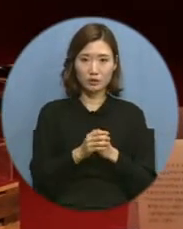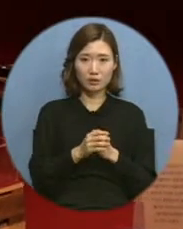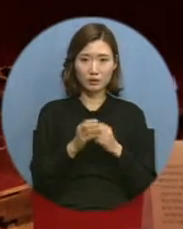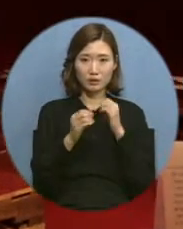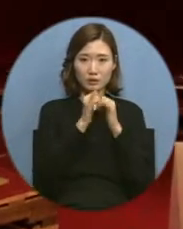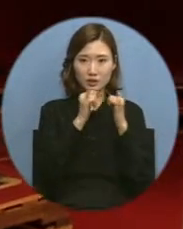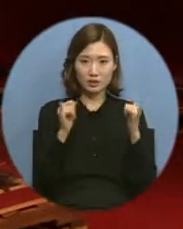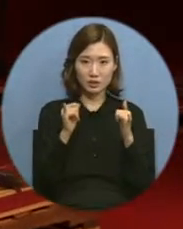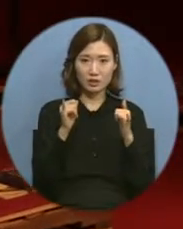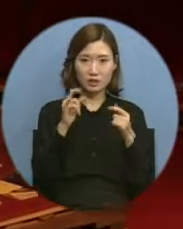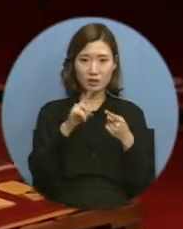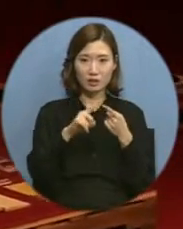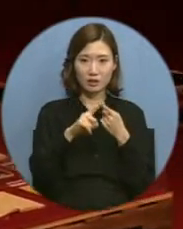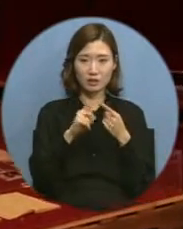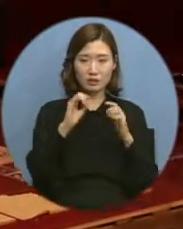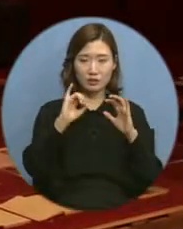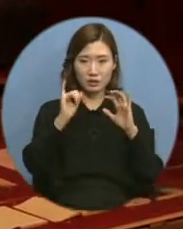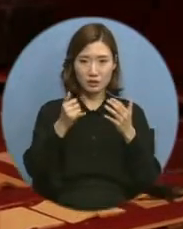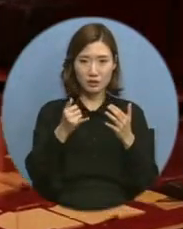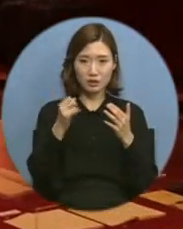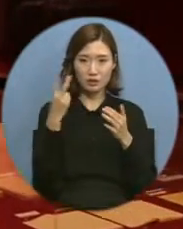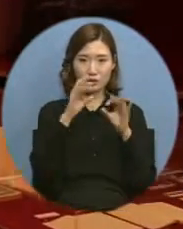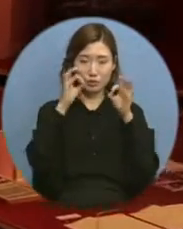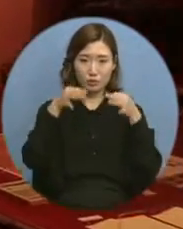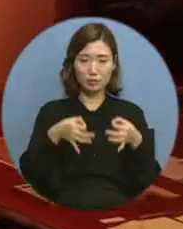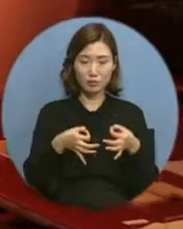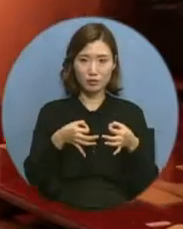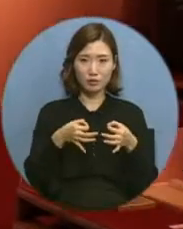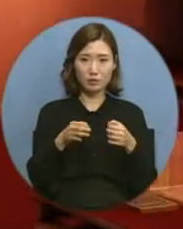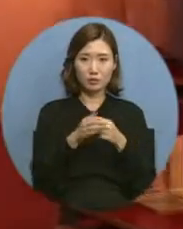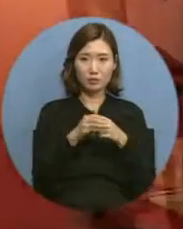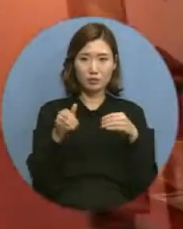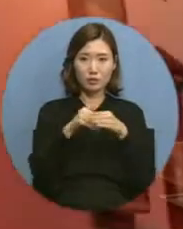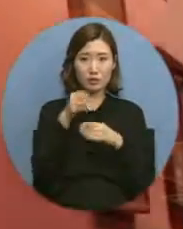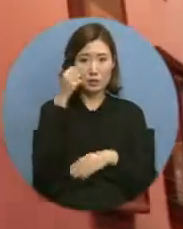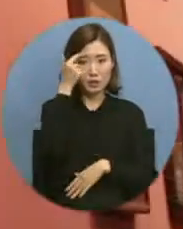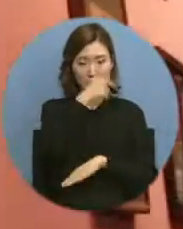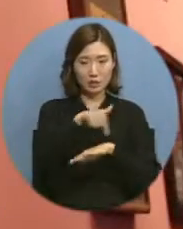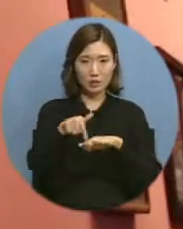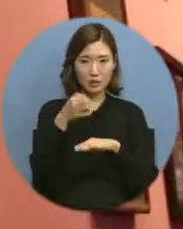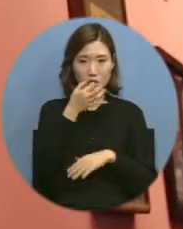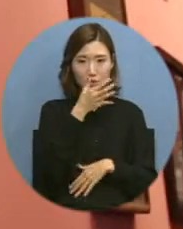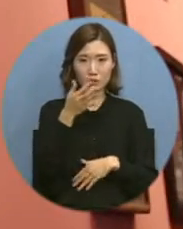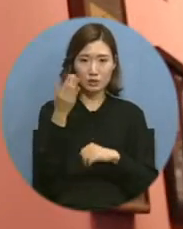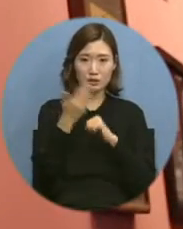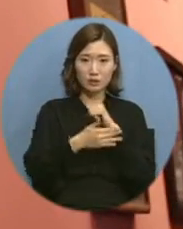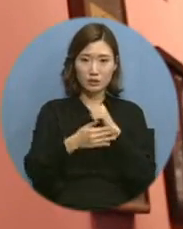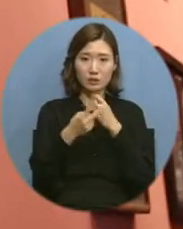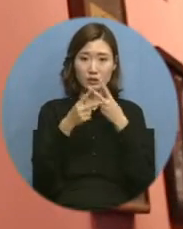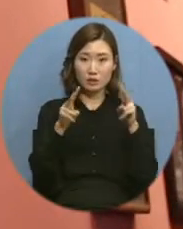시인 신경림의 시세계를 되돌아보고 재조명하는 문인사 기획전 사진관집